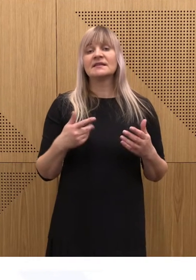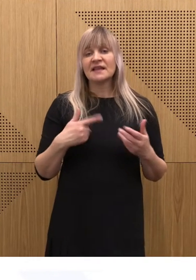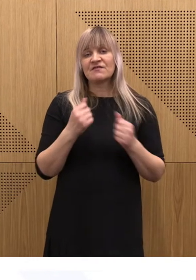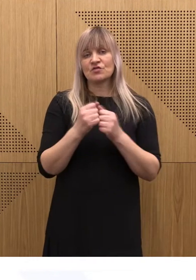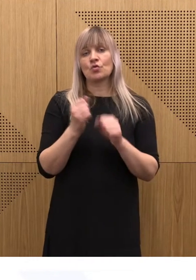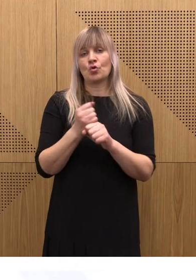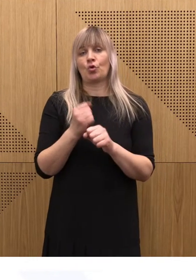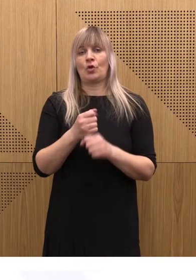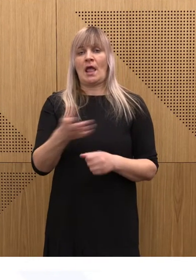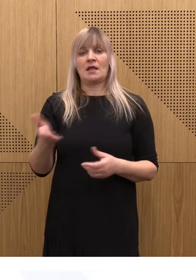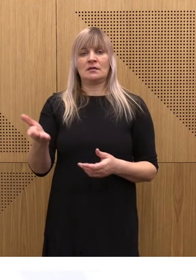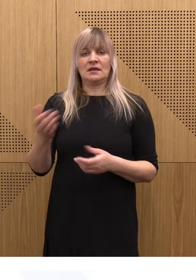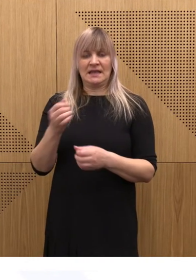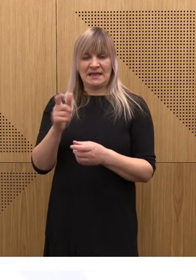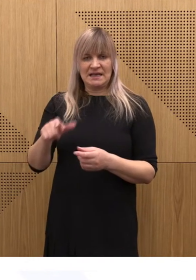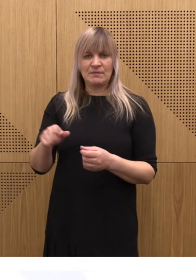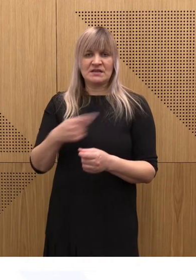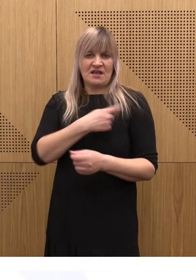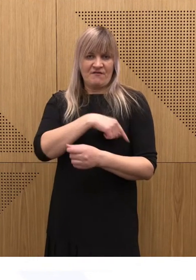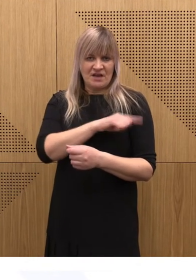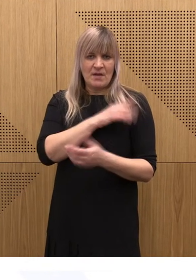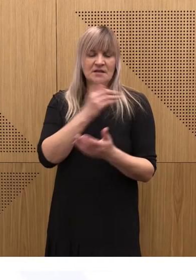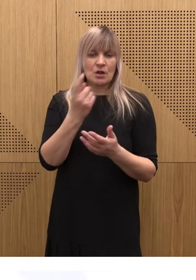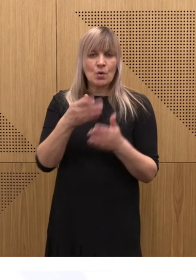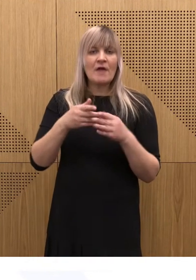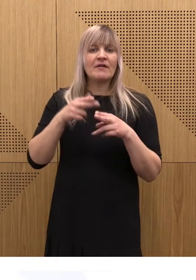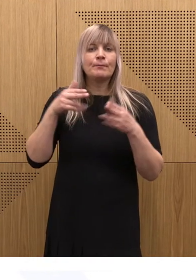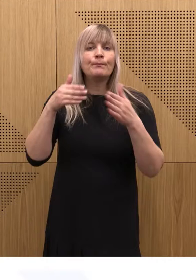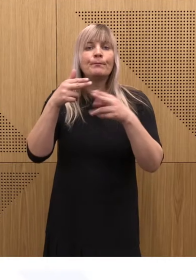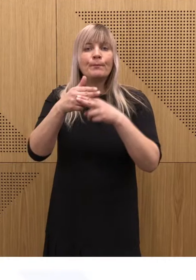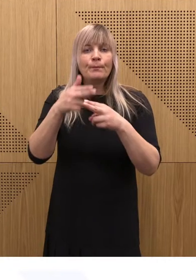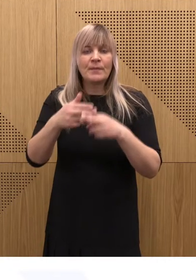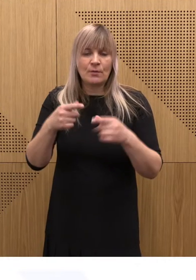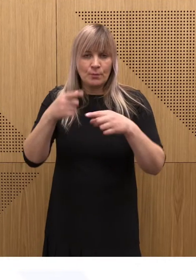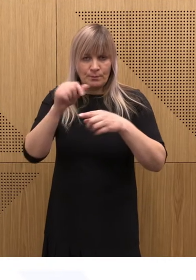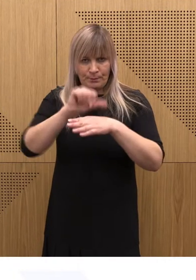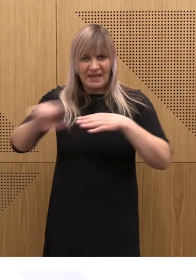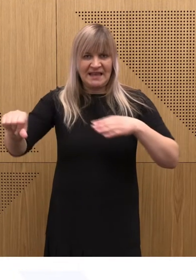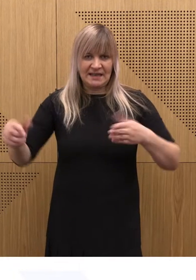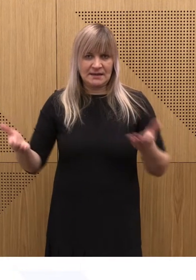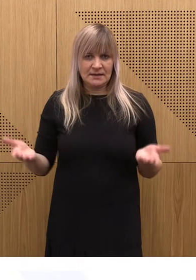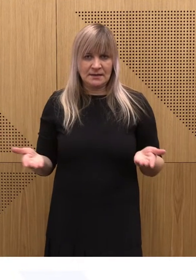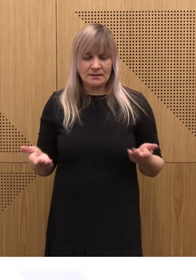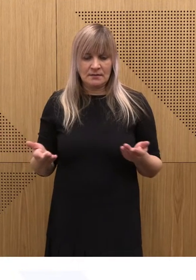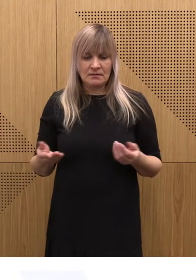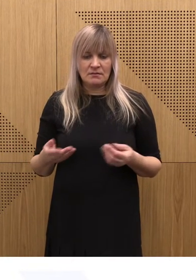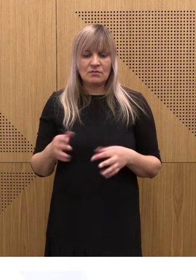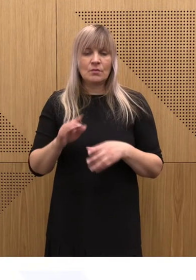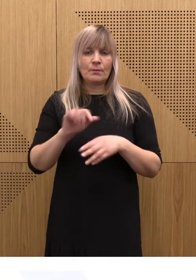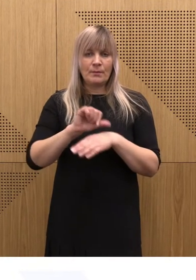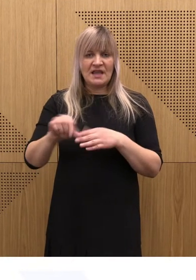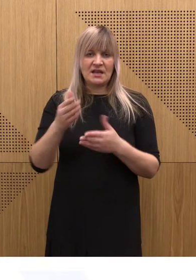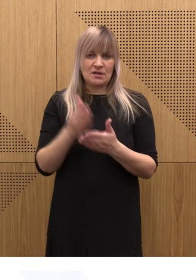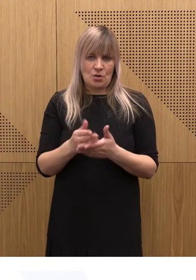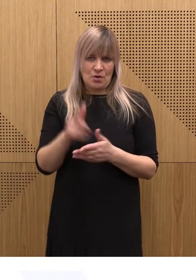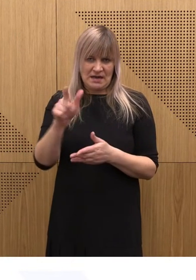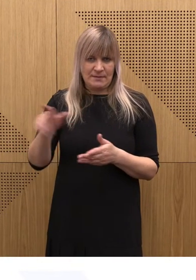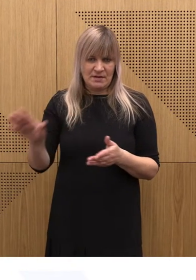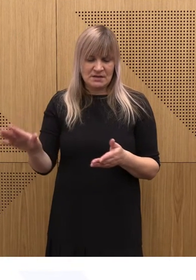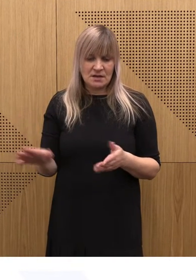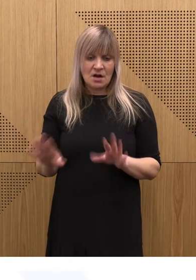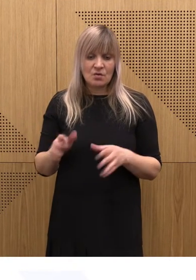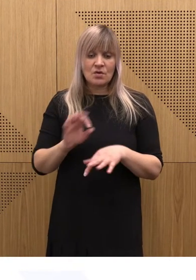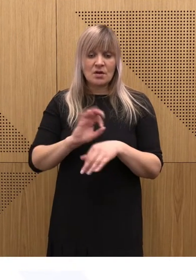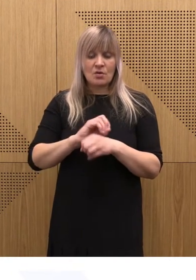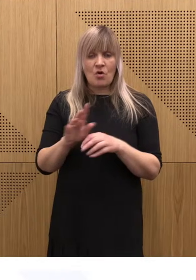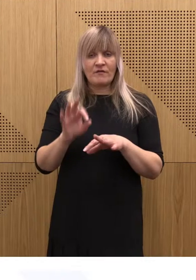ja nende inimeslikel võimete loomulikult tulevad piirid ette. Ja see on see koht, millega peab arvestama, et kui see COVID-19 patsientide arvele heal